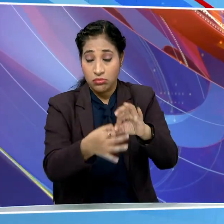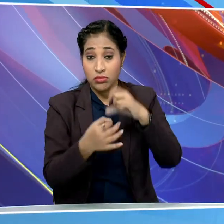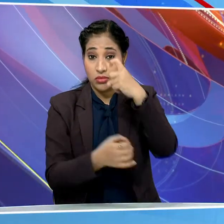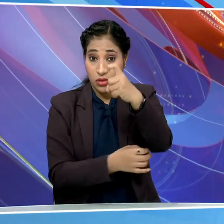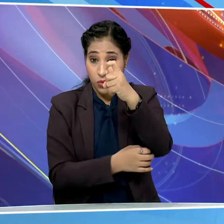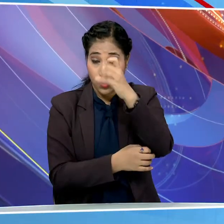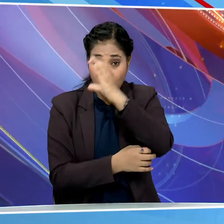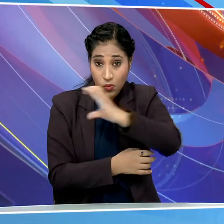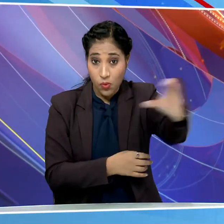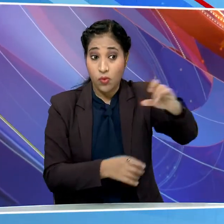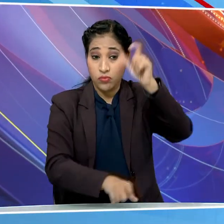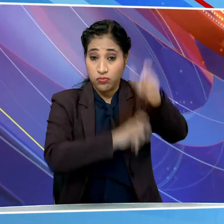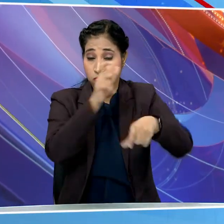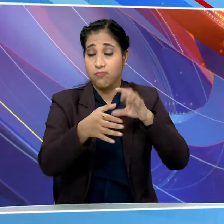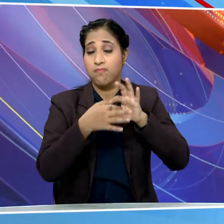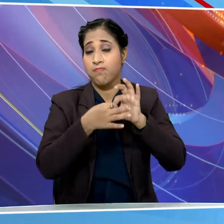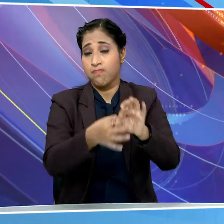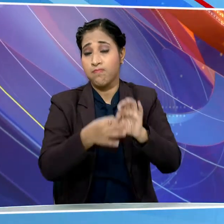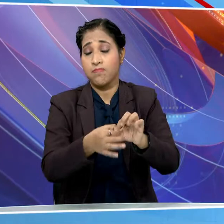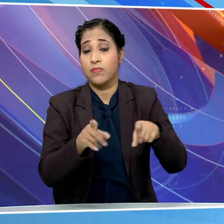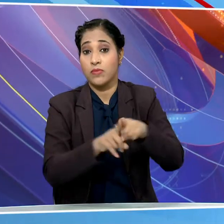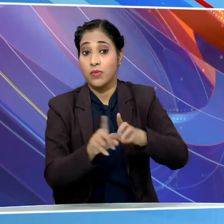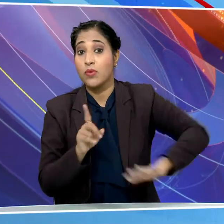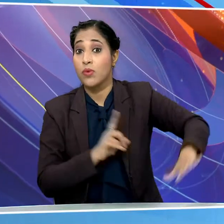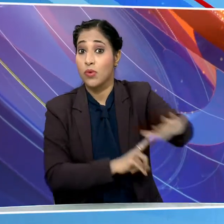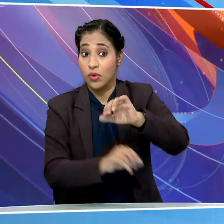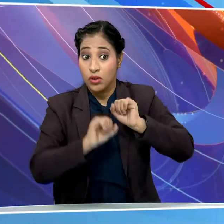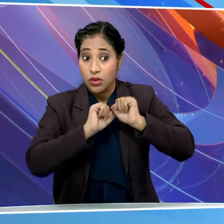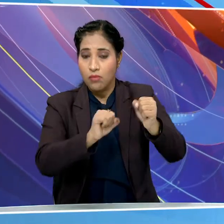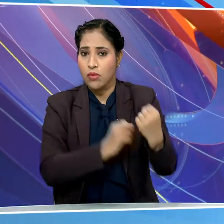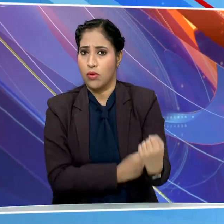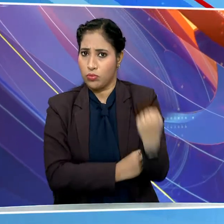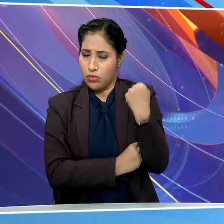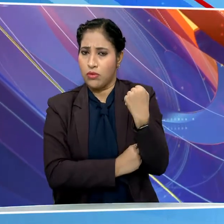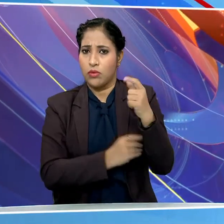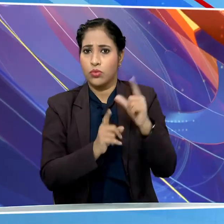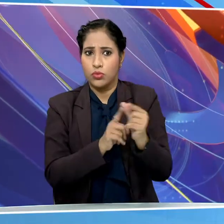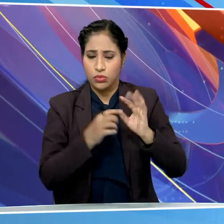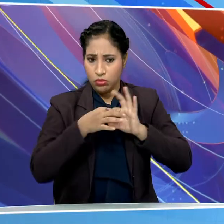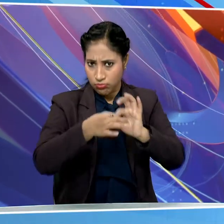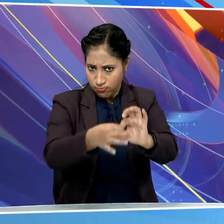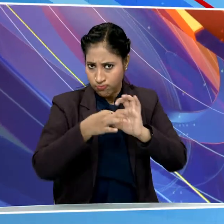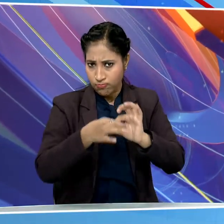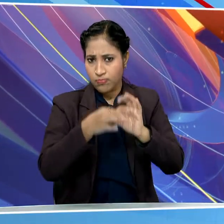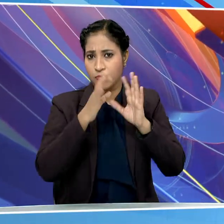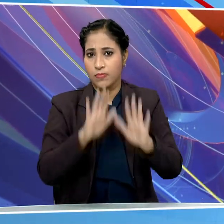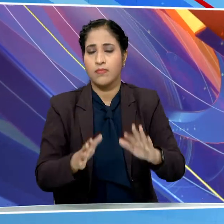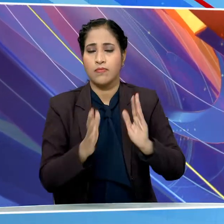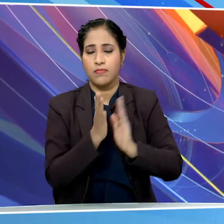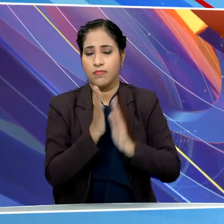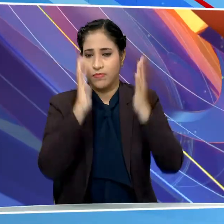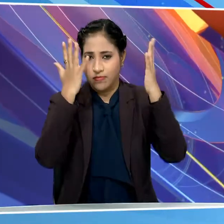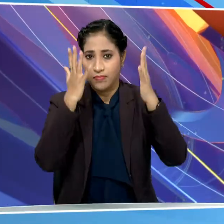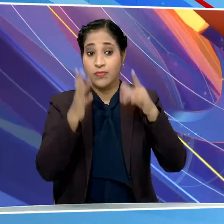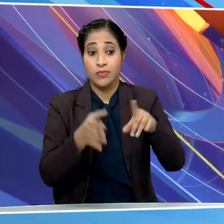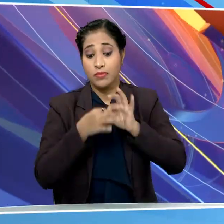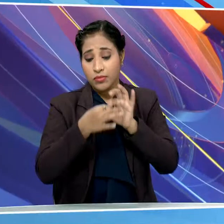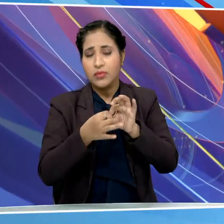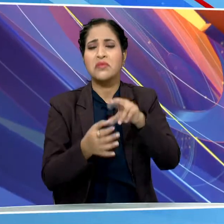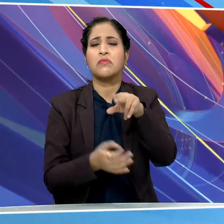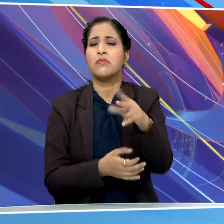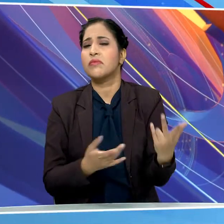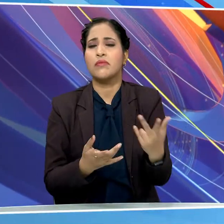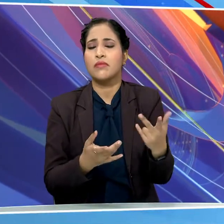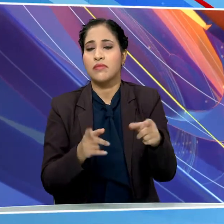7 करोड़ नागरिकों से उनके सामर्थ्य से जुड़ा हुआ है। ये वो बॉन्ड है